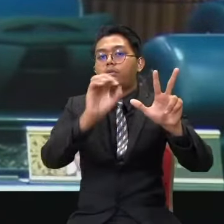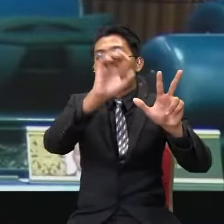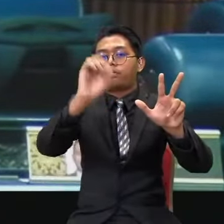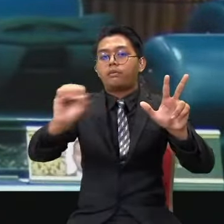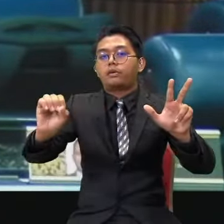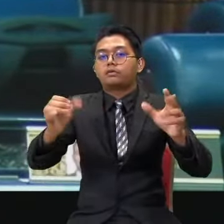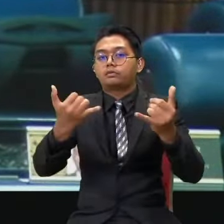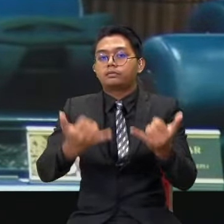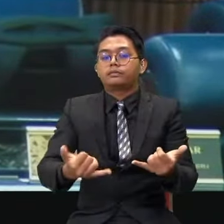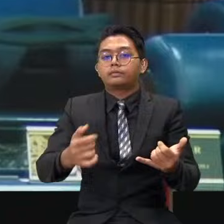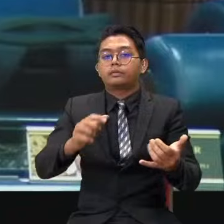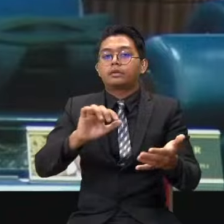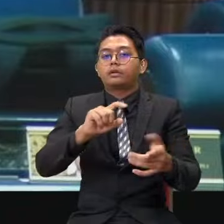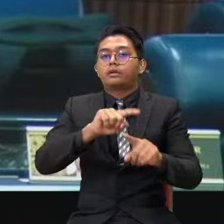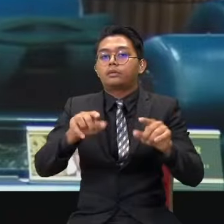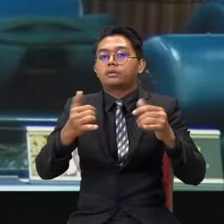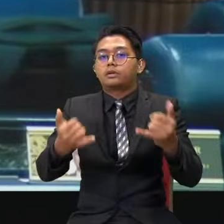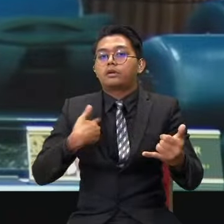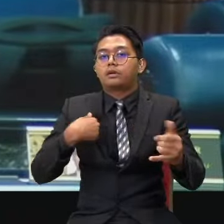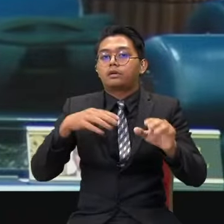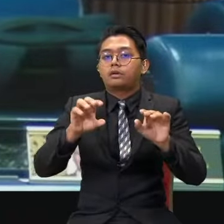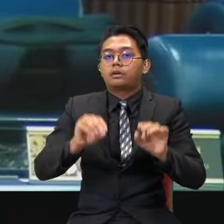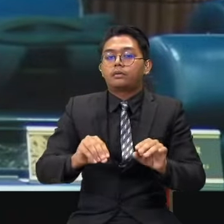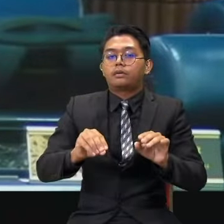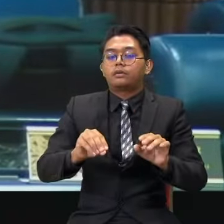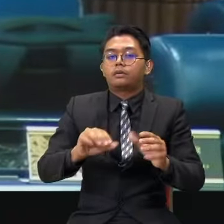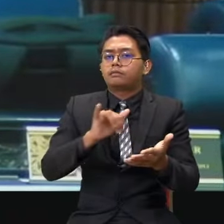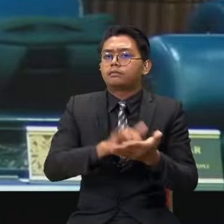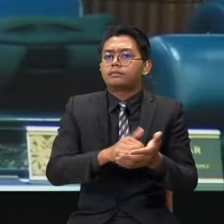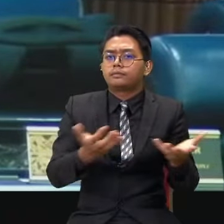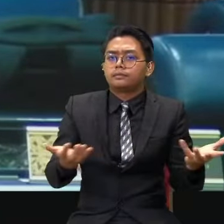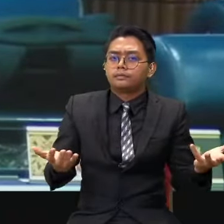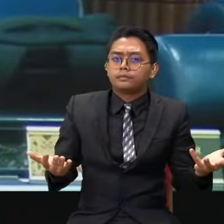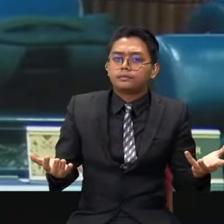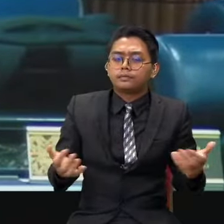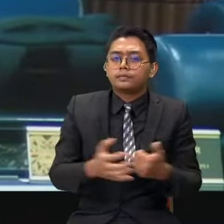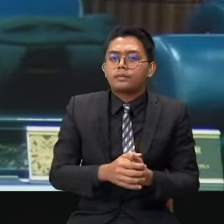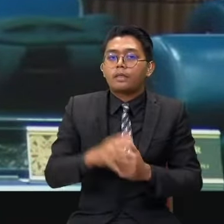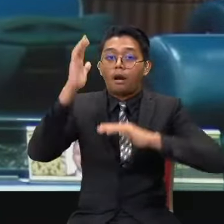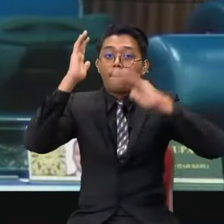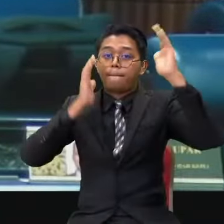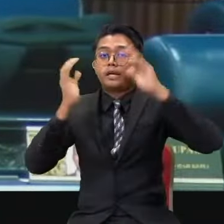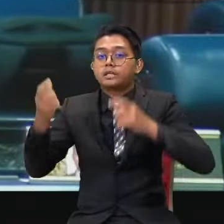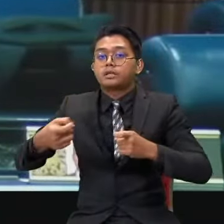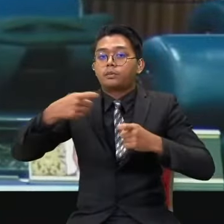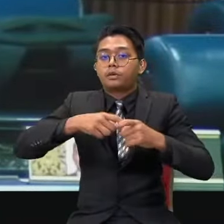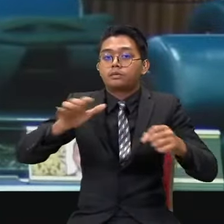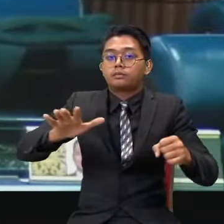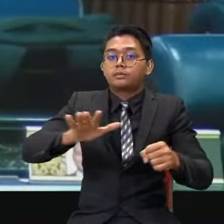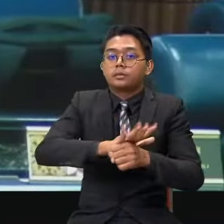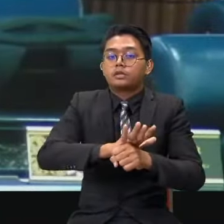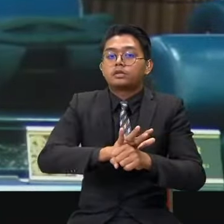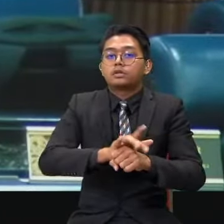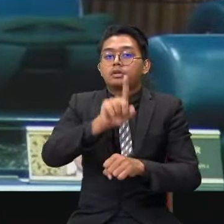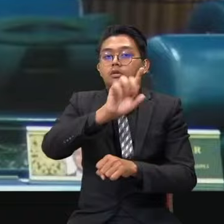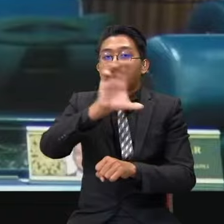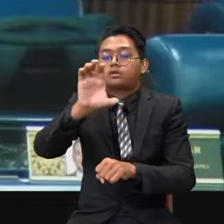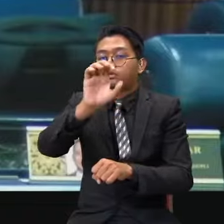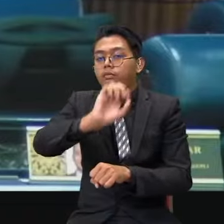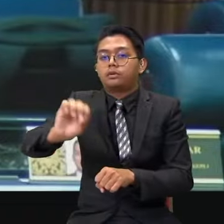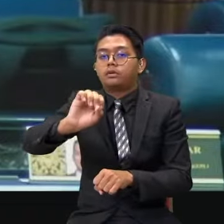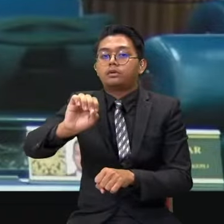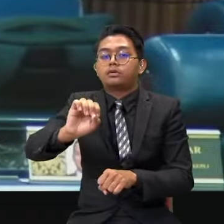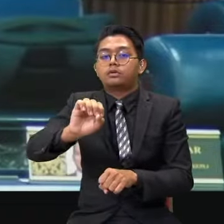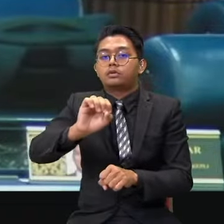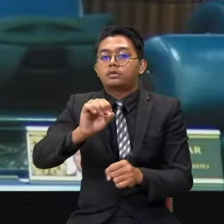mereka keluar dengan twet kita akan dapat jawab soal ini kita tak perlu takut kalau grab kurangkan harga kita boleh buat kerja yang lain